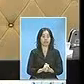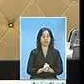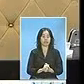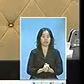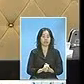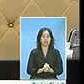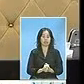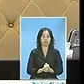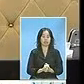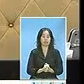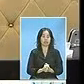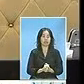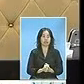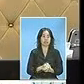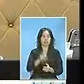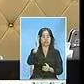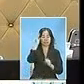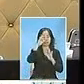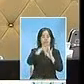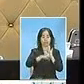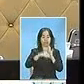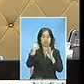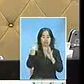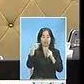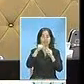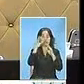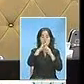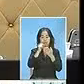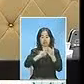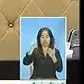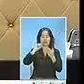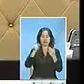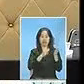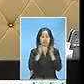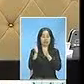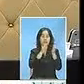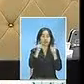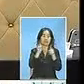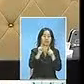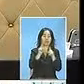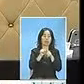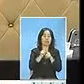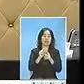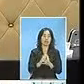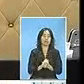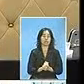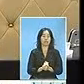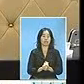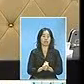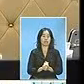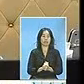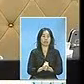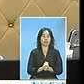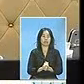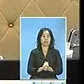คืออย่างนี้เวลาอภิปรายท่านอย่าตวัดนะเหมือนเขียนอักษรแล้วท่านตวัดเนี่ยผมก็โดนมันก็ไม่ไปไหนทิ้งนะไม่